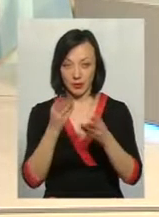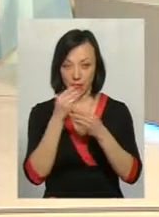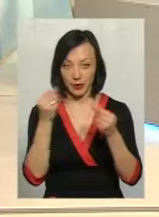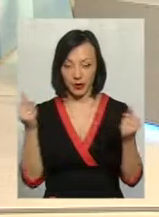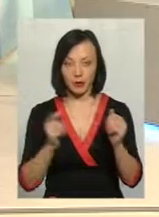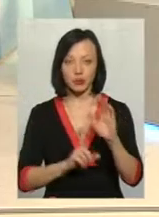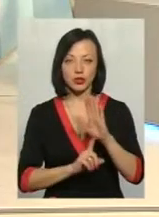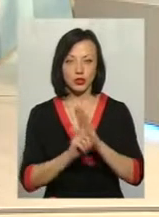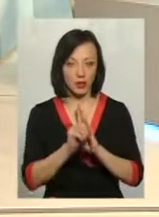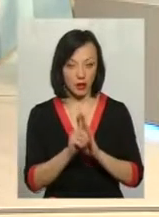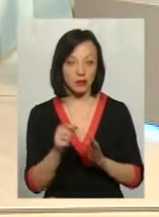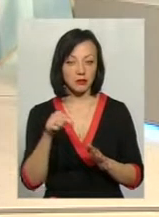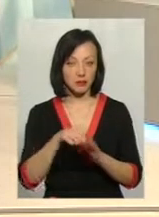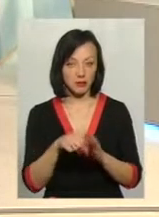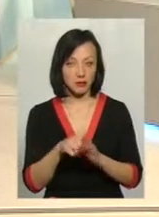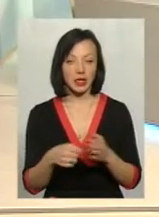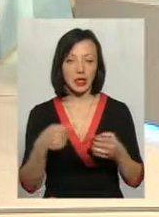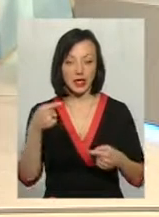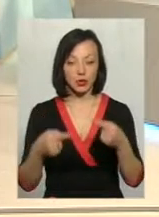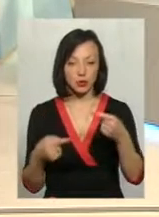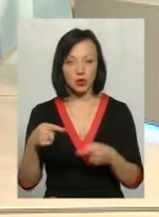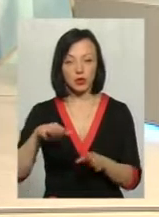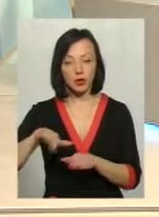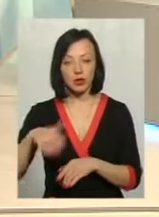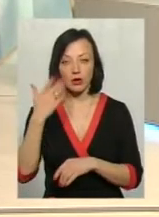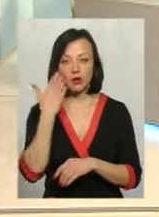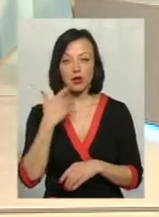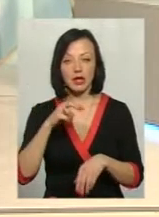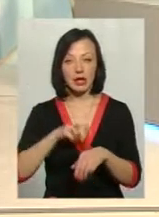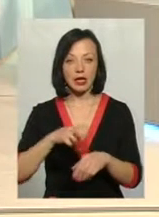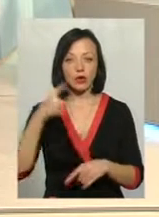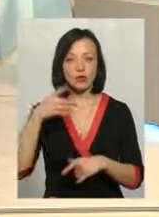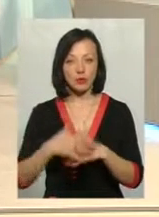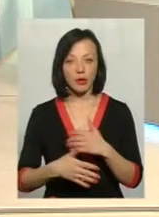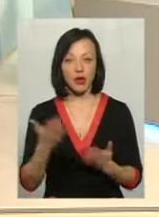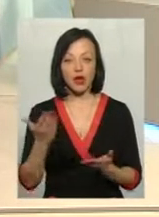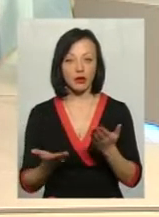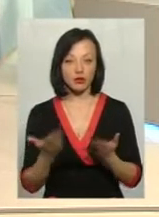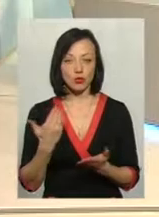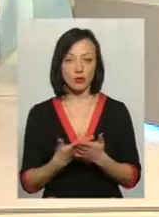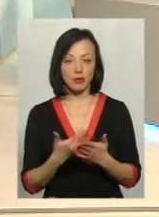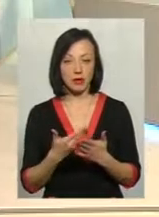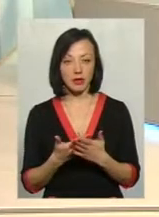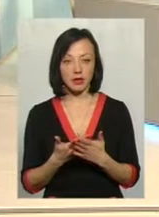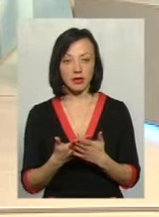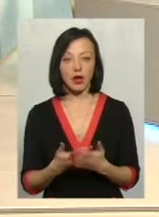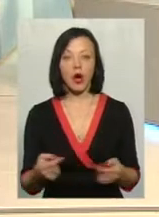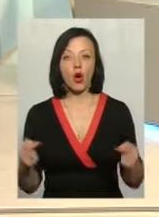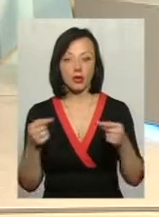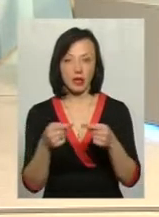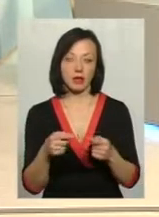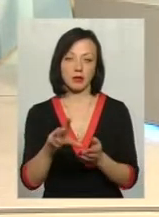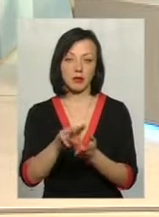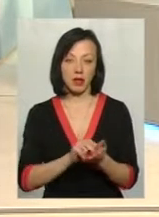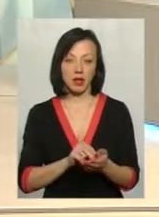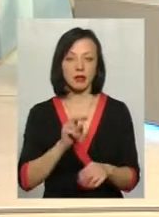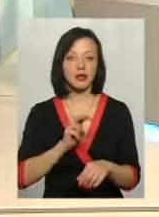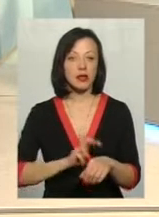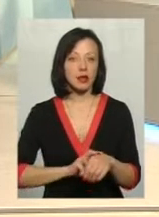починається предметна дискусія. І, власне, тоді, коли лікар розуміє, що якщо от буквально конкретний приклад, лікар